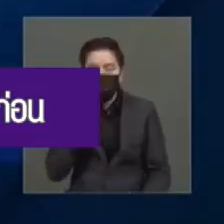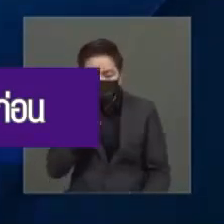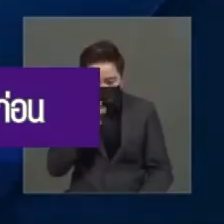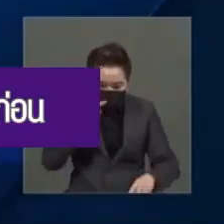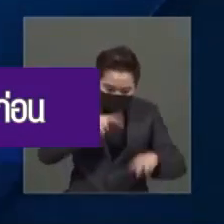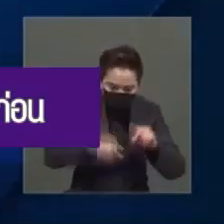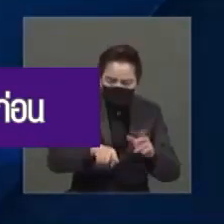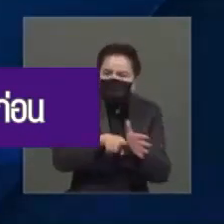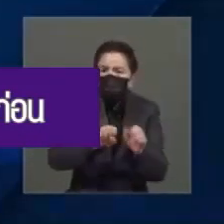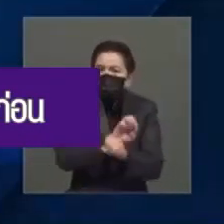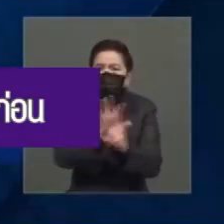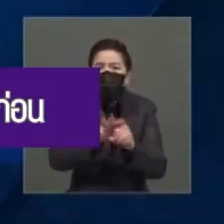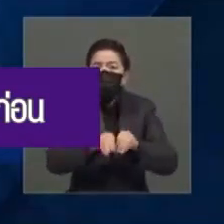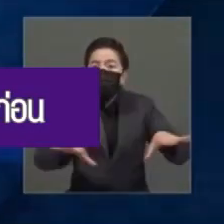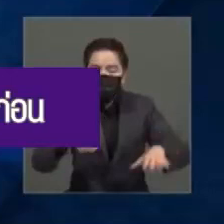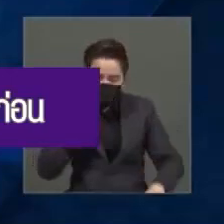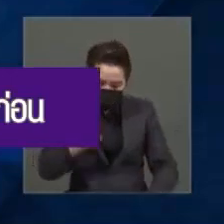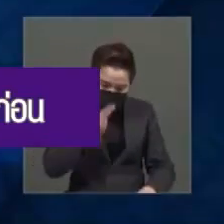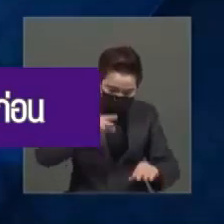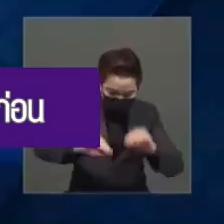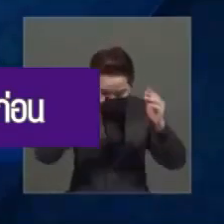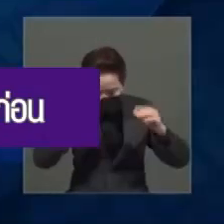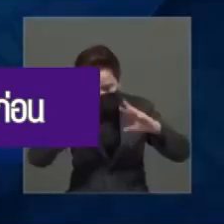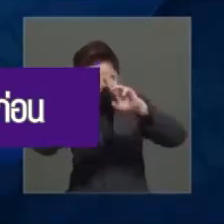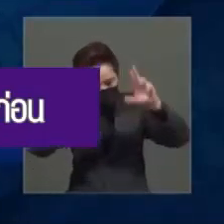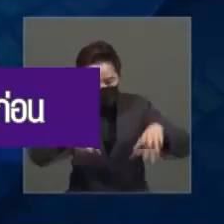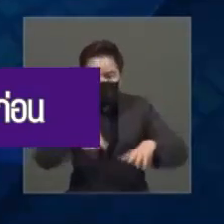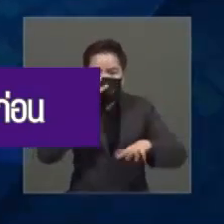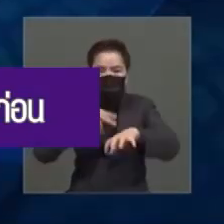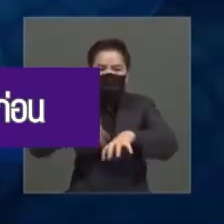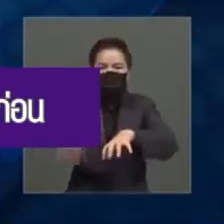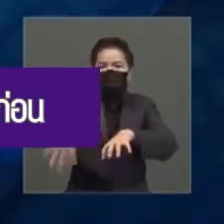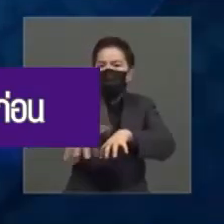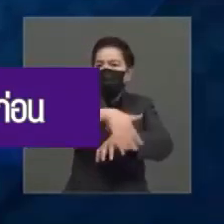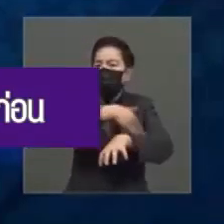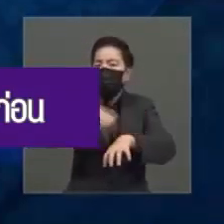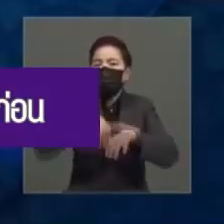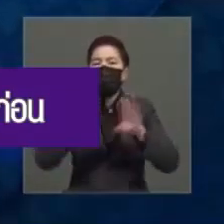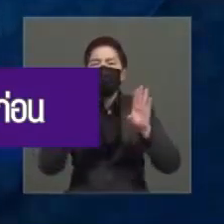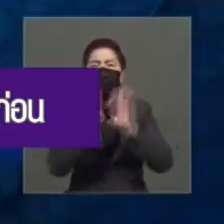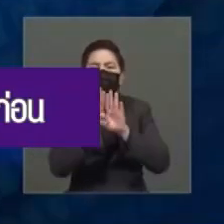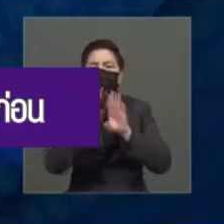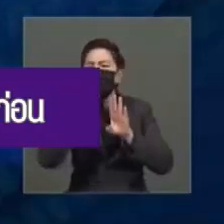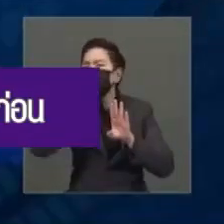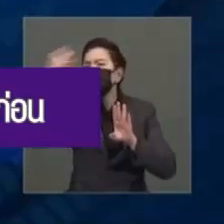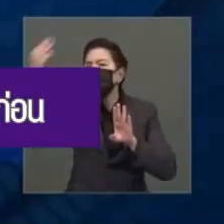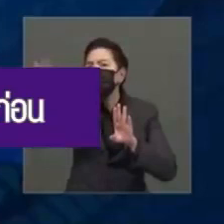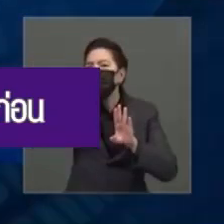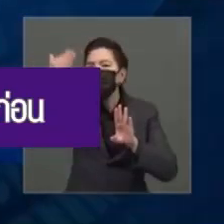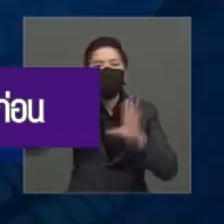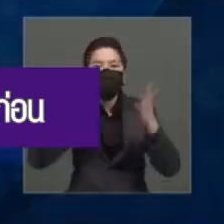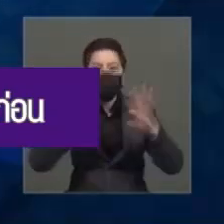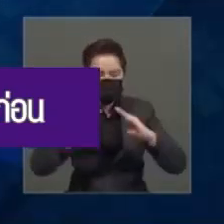ลักษณะผับกึ่งบาทที่ชลบุรีเป็นร้านเหล้าที่มหาสารคามอ่าพบในร้านอาหารกึ่งผับขนาดที่